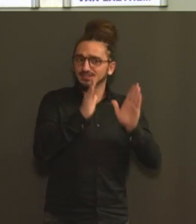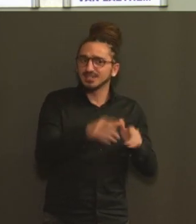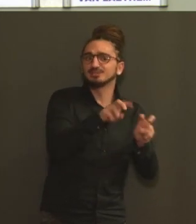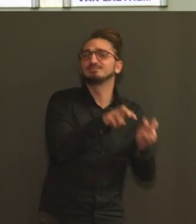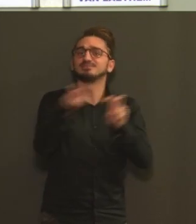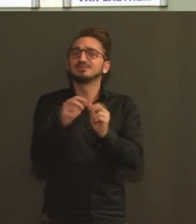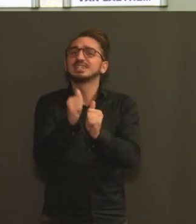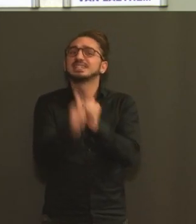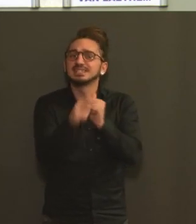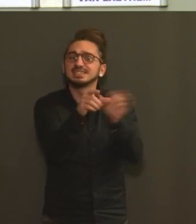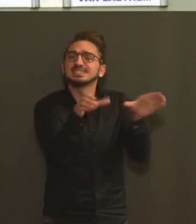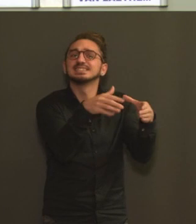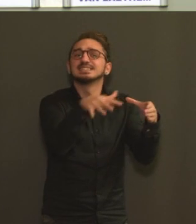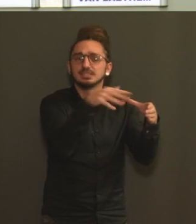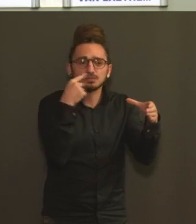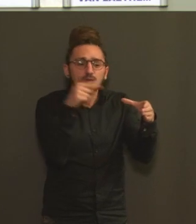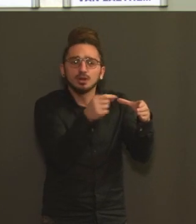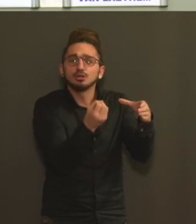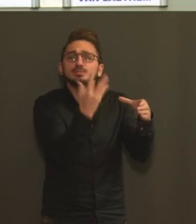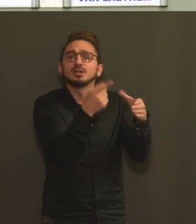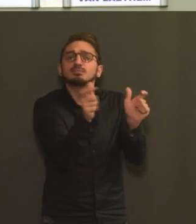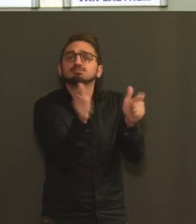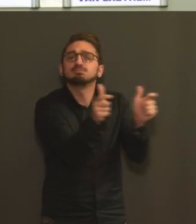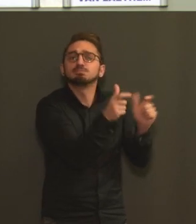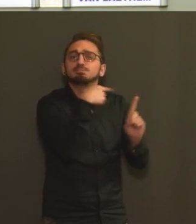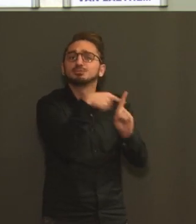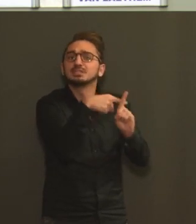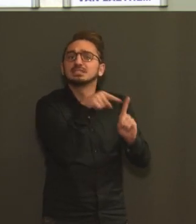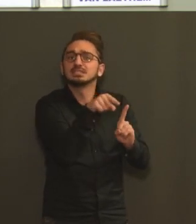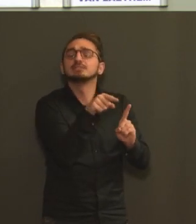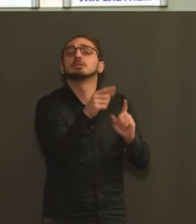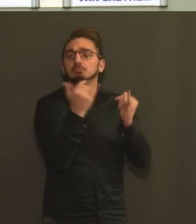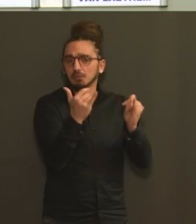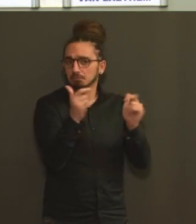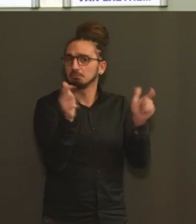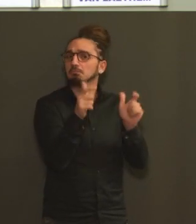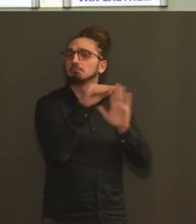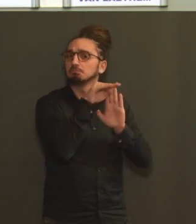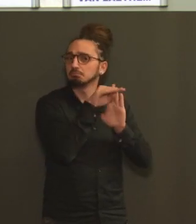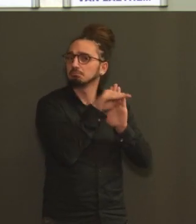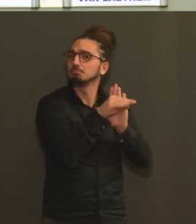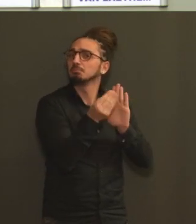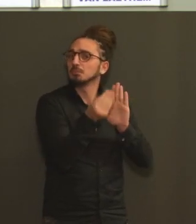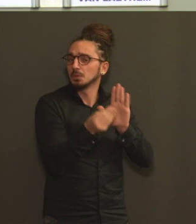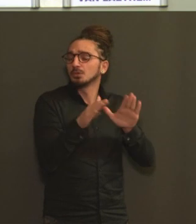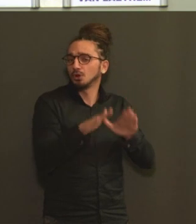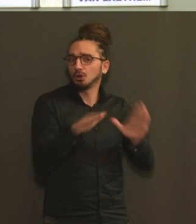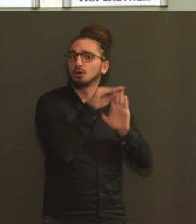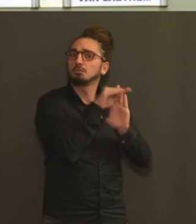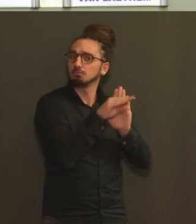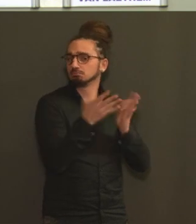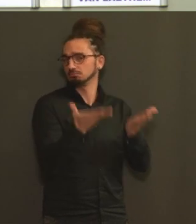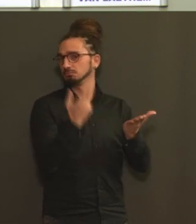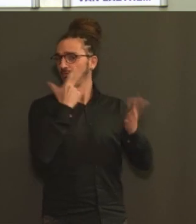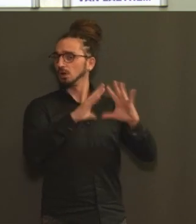continue lui aussi très lentement à diminuer et c'est un signe qui est tout à fait favorable.